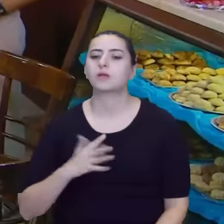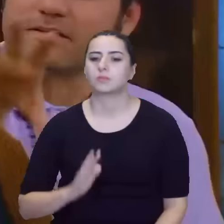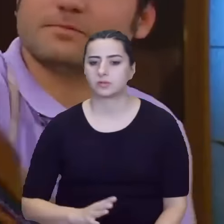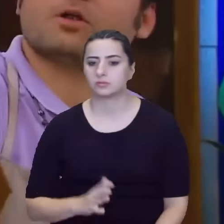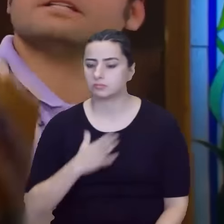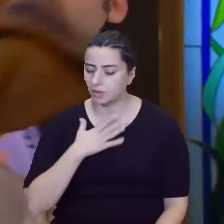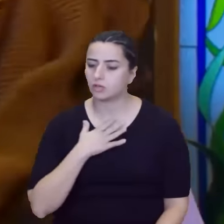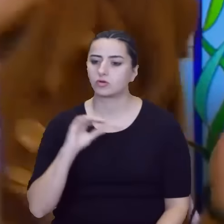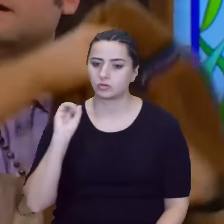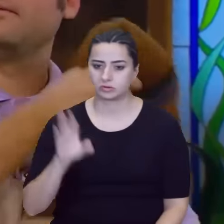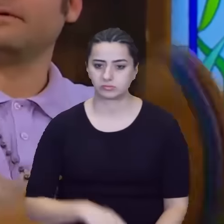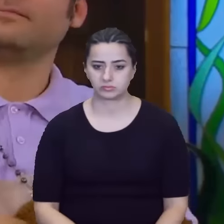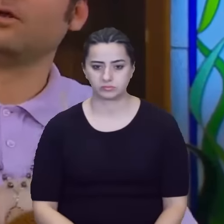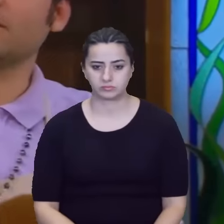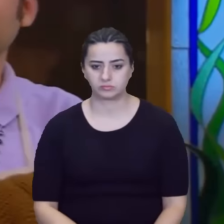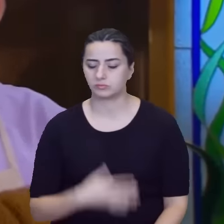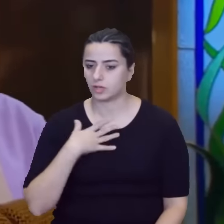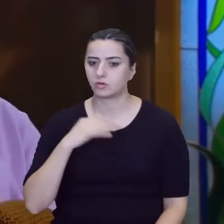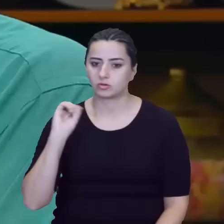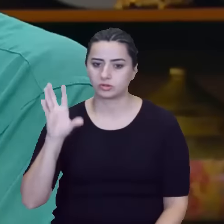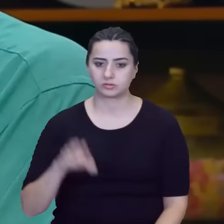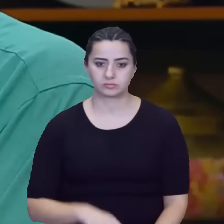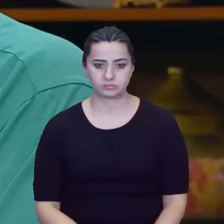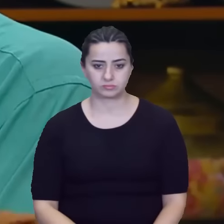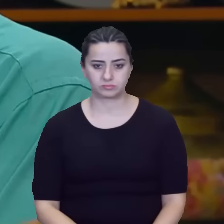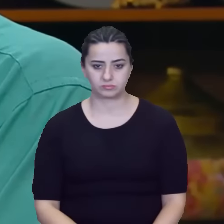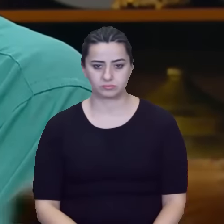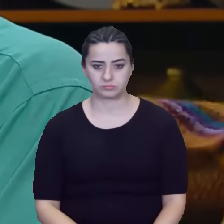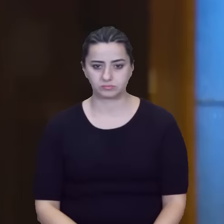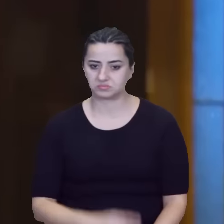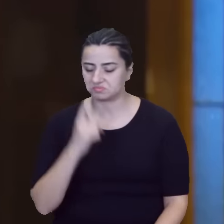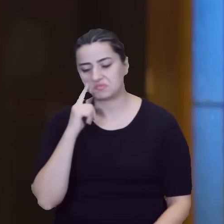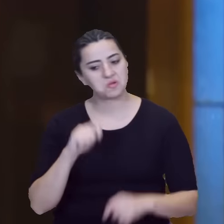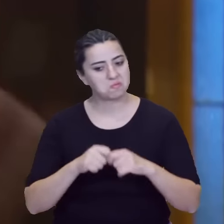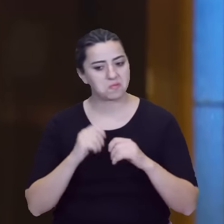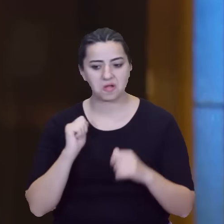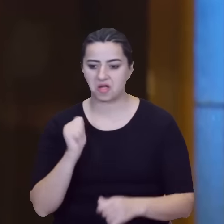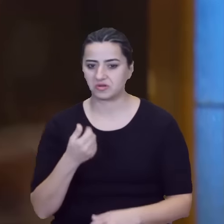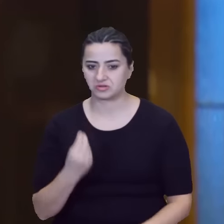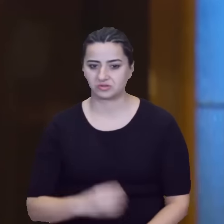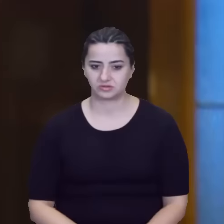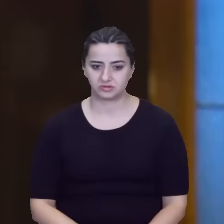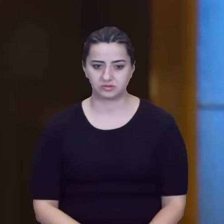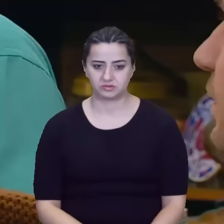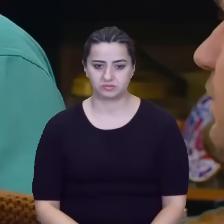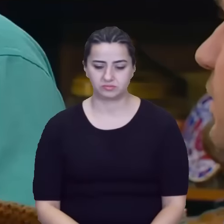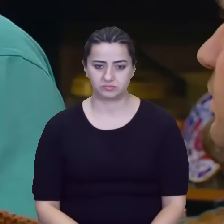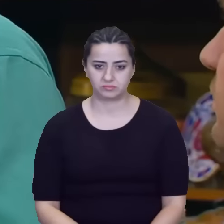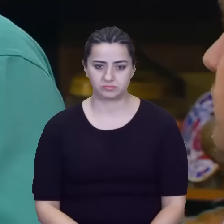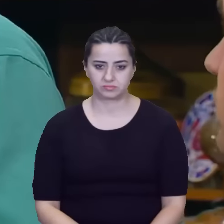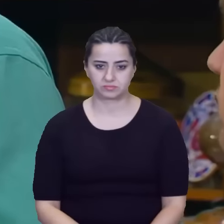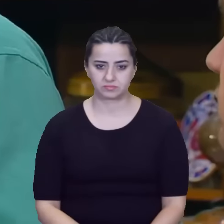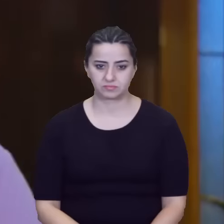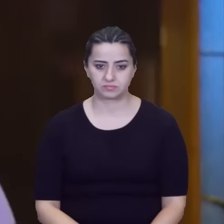etme. Mavişim, yorulacağım ben bunu. Tamam, yorulacağım. Vay be, yapmış ya, helal olsun ya.